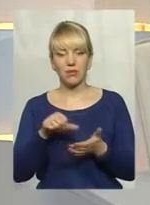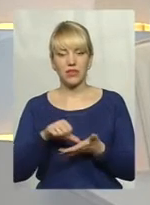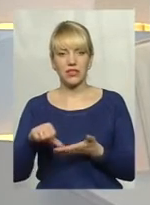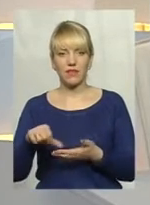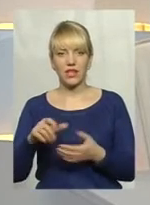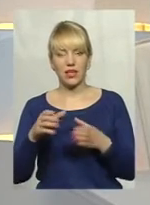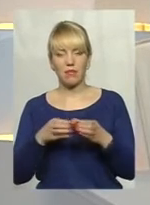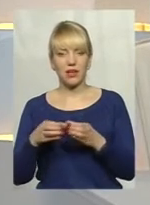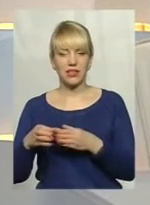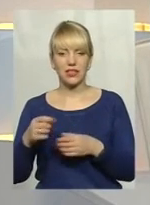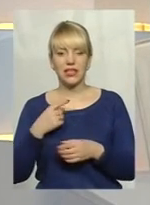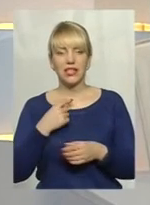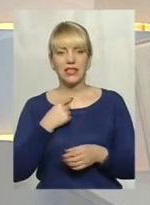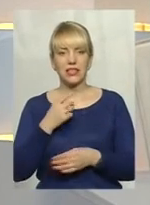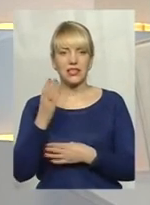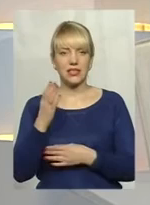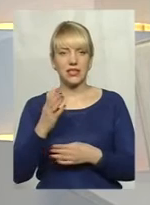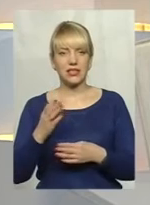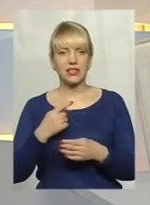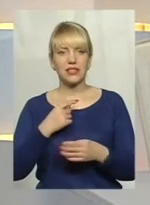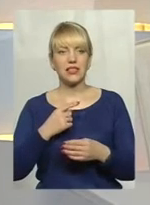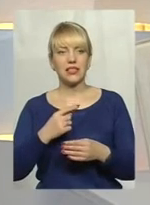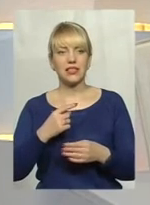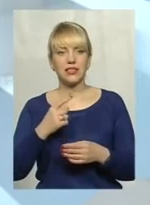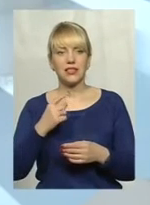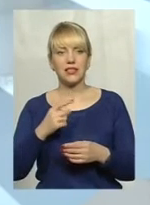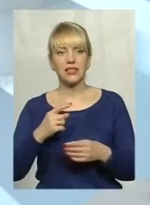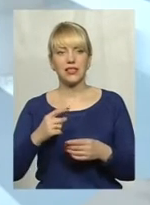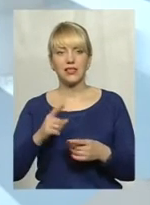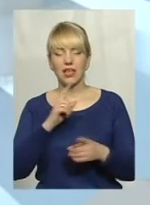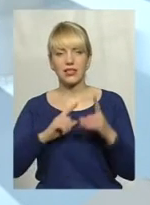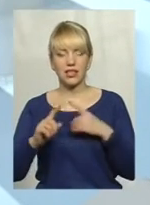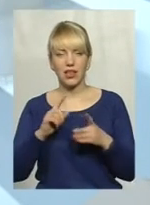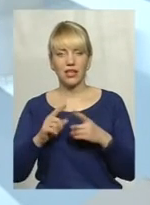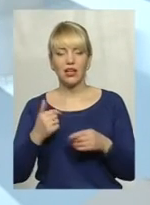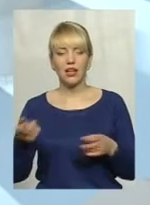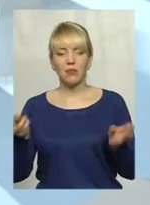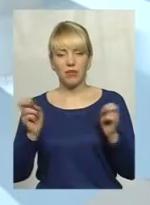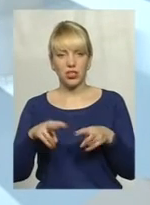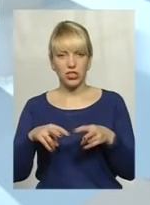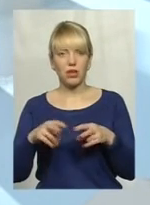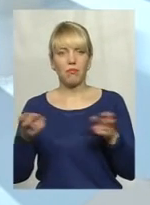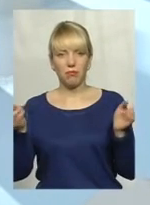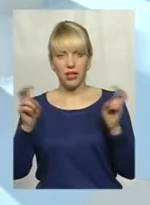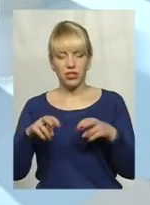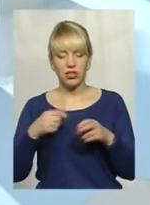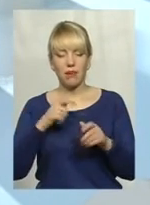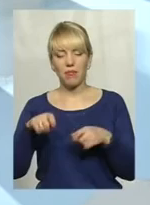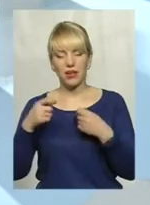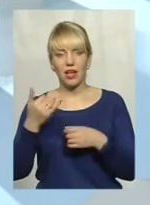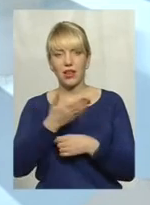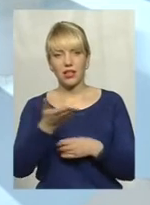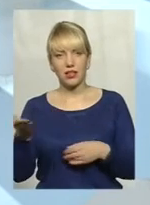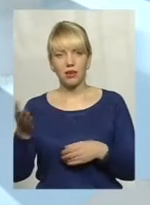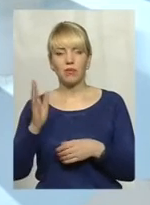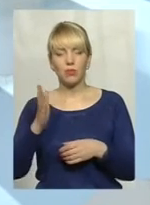партії засідають, але прийшло кілька представників з двох фракцій. От. Передали їм, десь будемо зізвонюватись також,